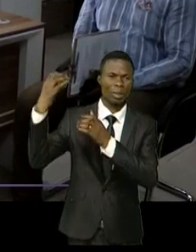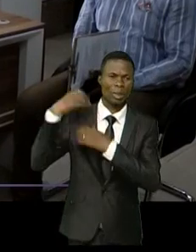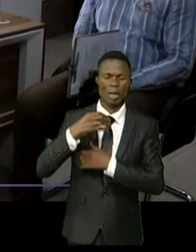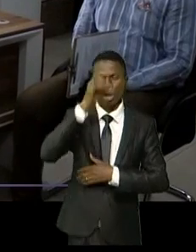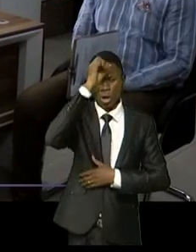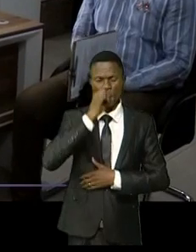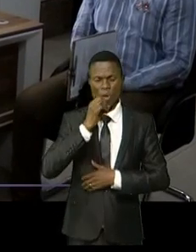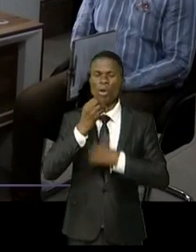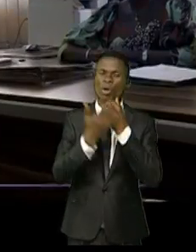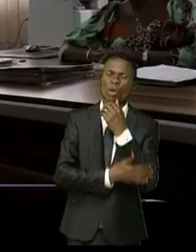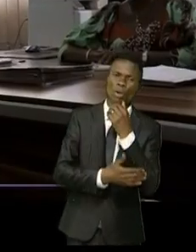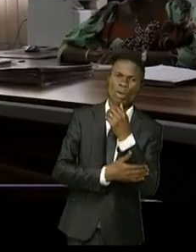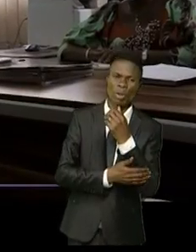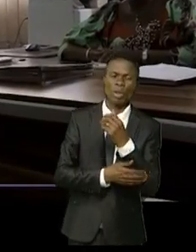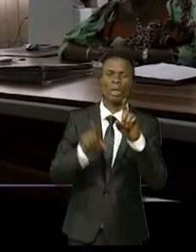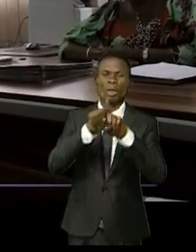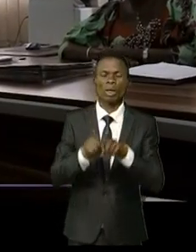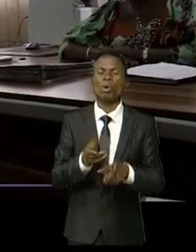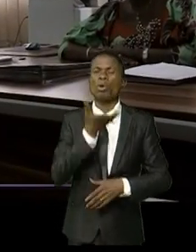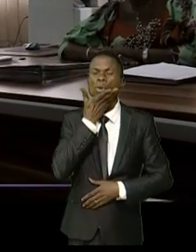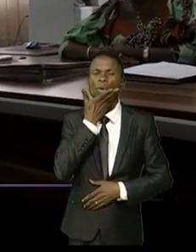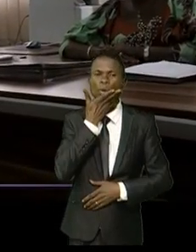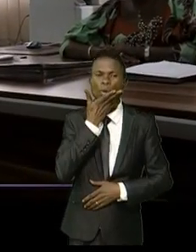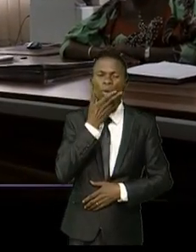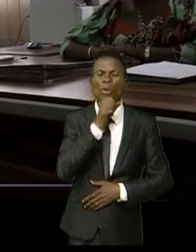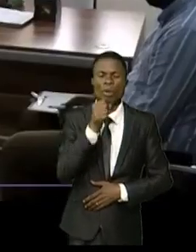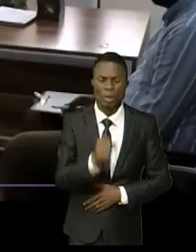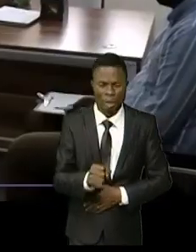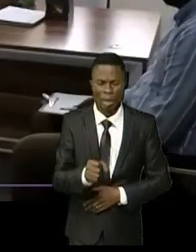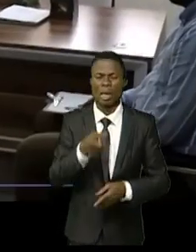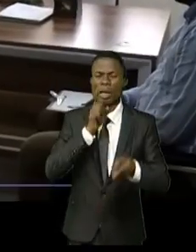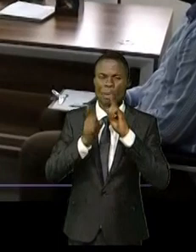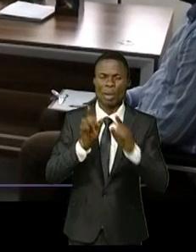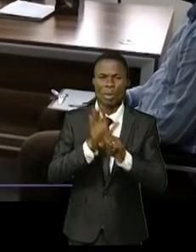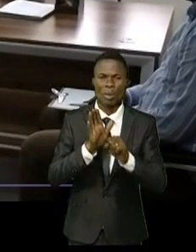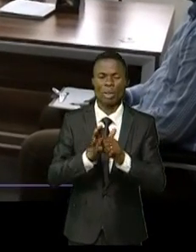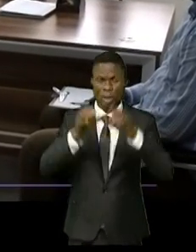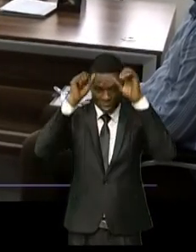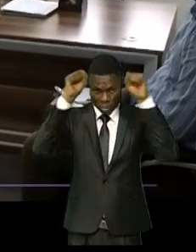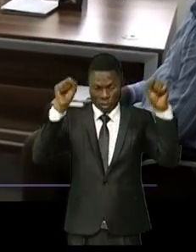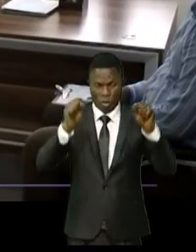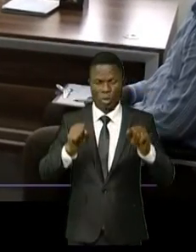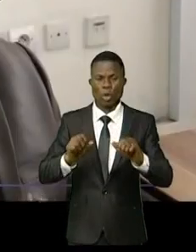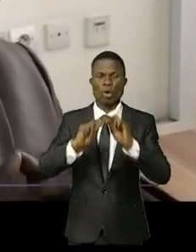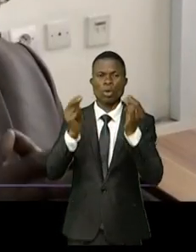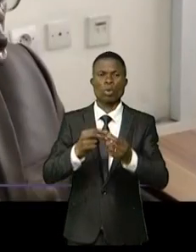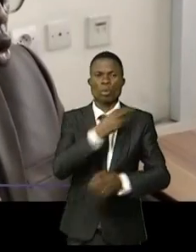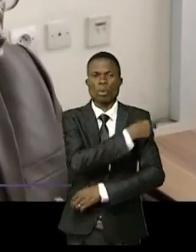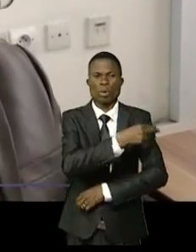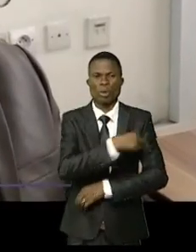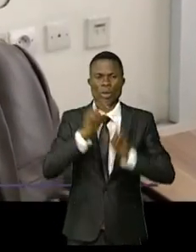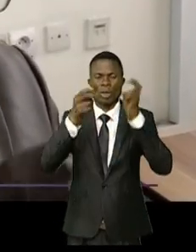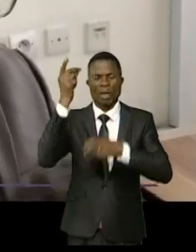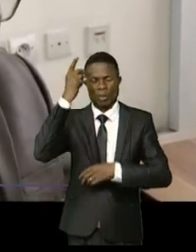le vulnérable, ainsi que les personnes de troisième âge ont alimenté les échanges fructueux entre le président de la Croix-Rouge de la ville-province Kinshasa,